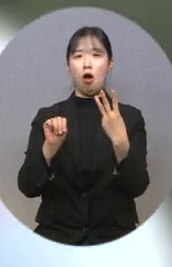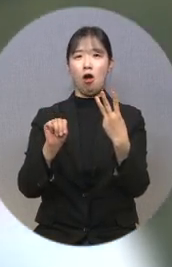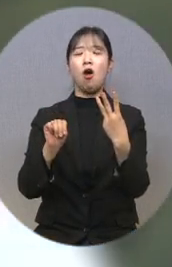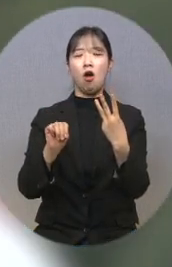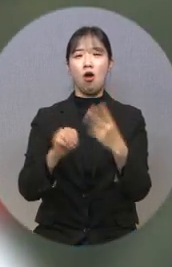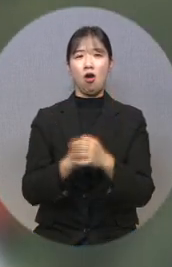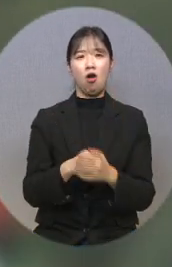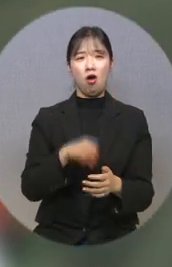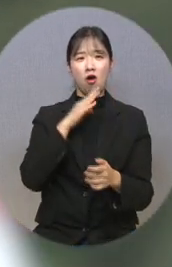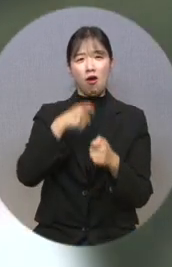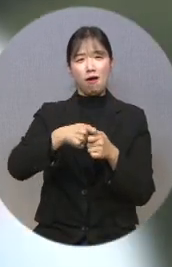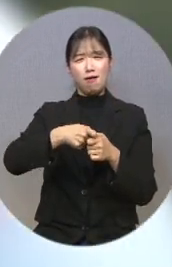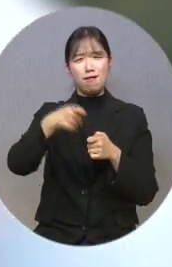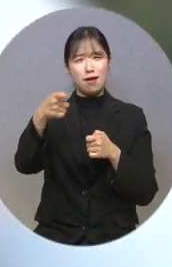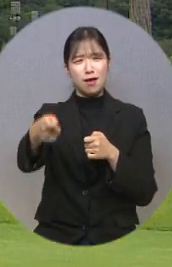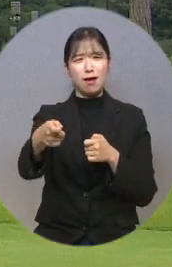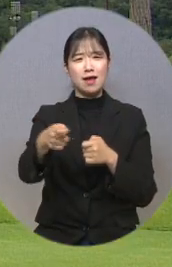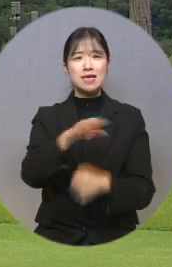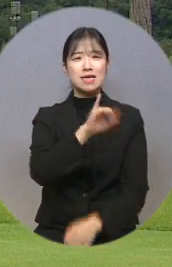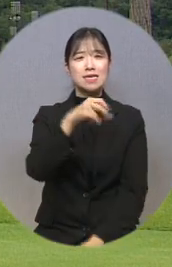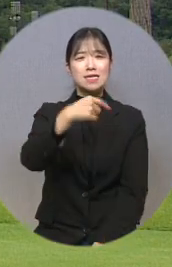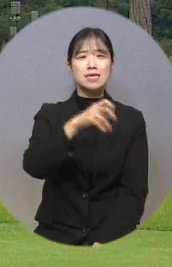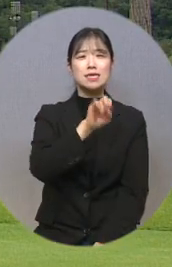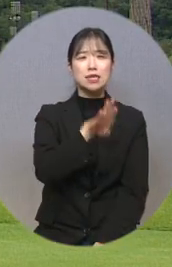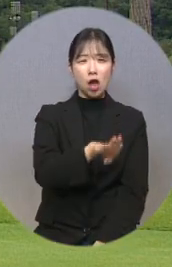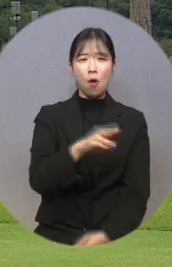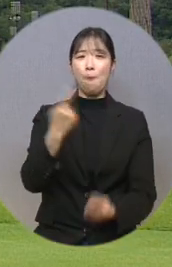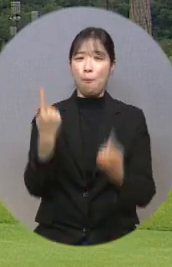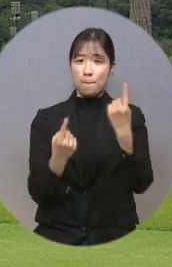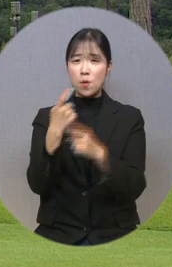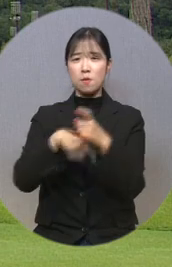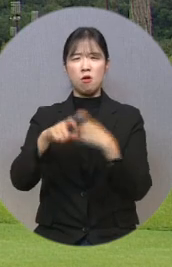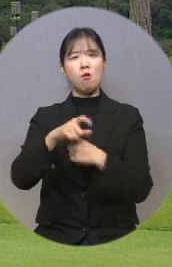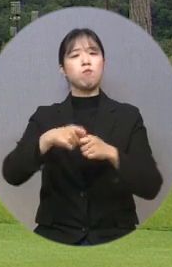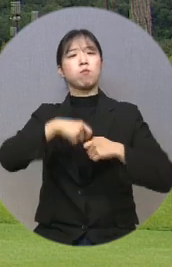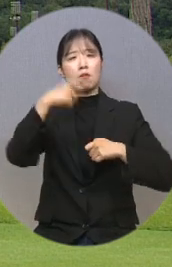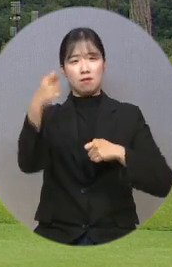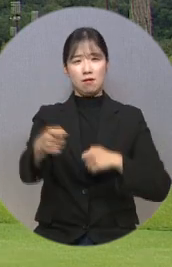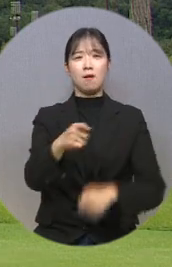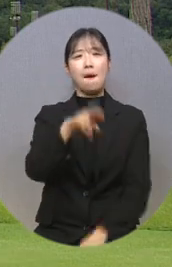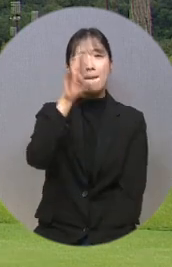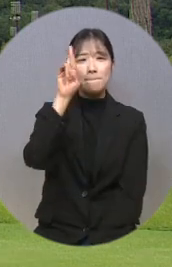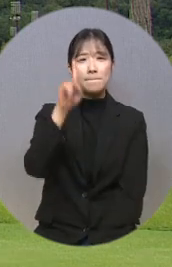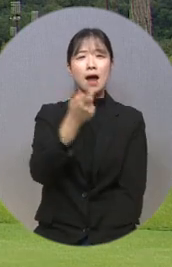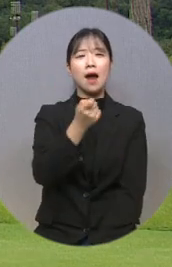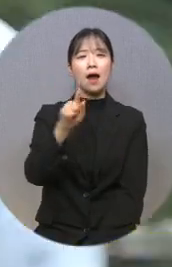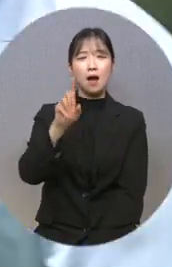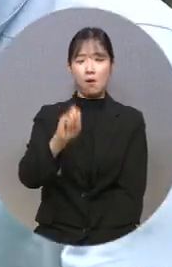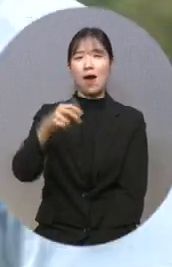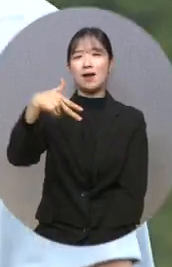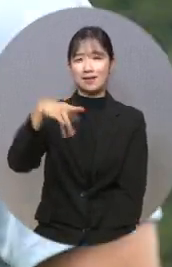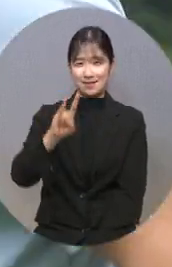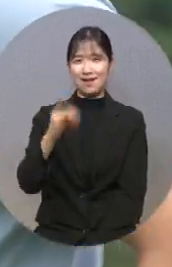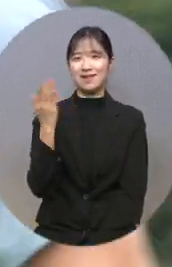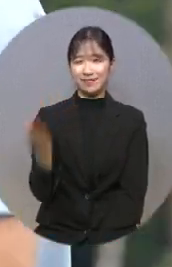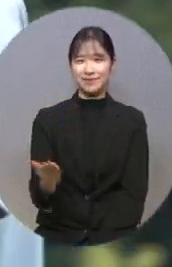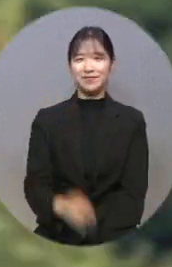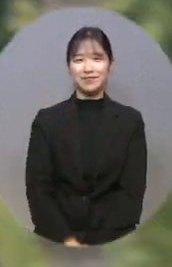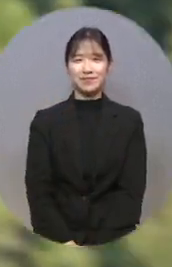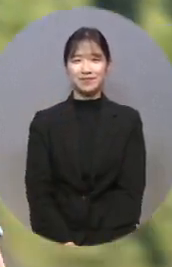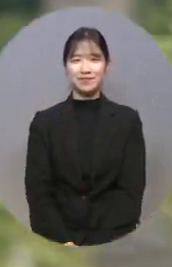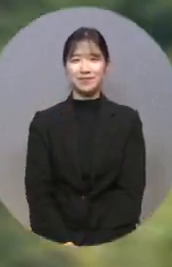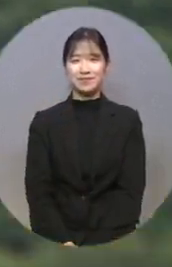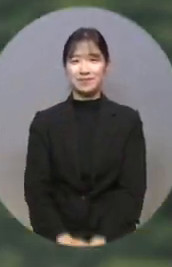중에 드라이버 거리를 이승엽님보다 많이 보내는 분입니다. 박광재 배우님을 소개합니다.